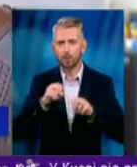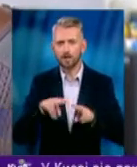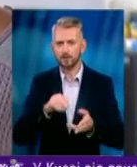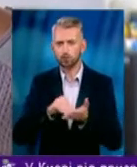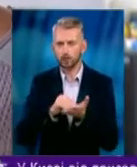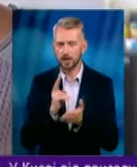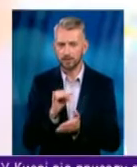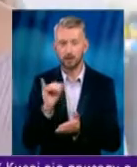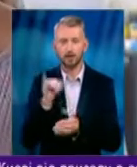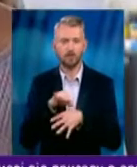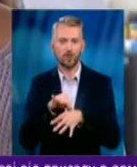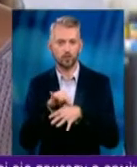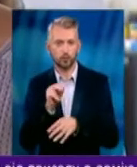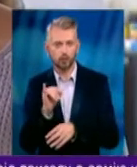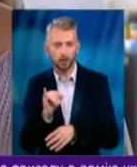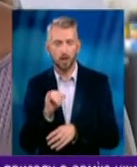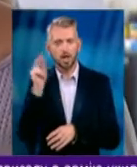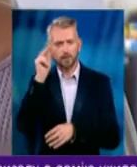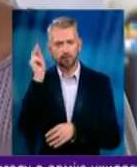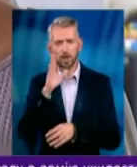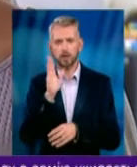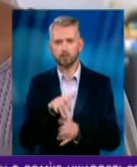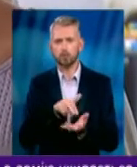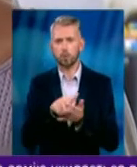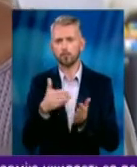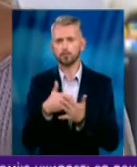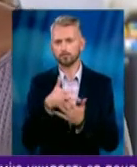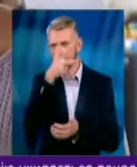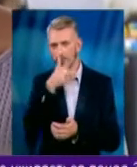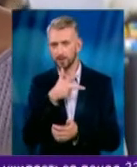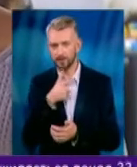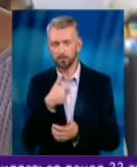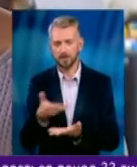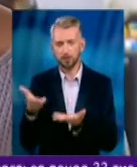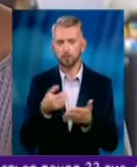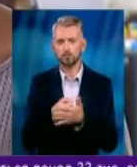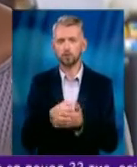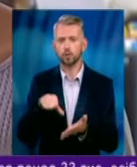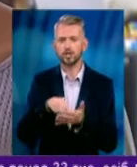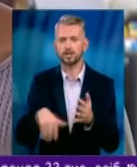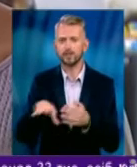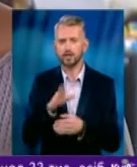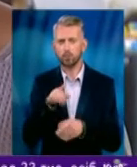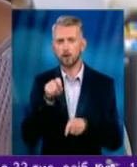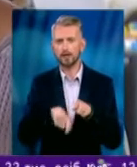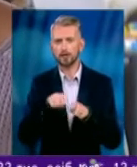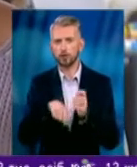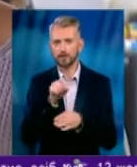журналістики, ну і ведучих. Навчання буде проходити приблизно 3 місяці. Ми запрошуємо до участі всіх, там буде тестове